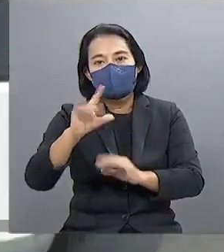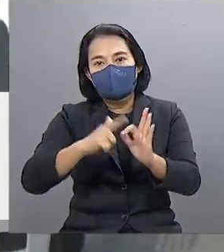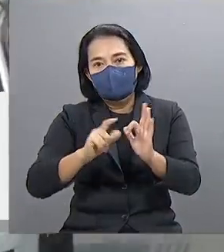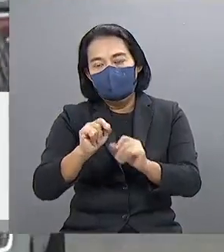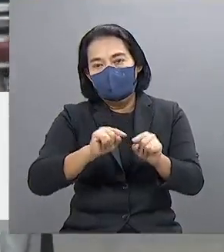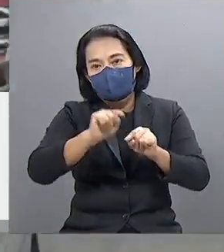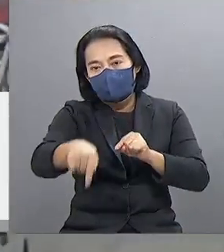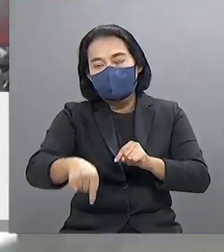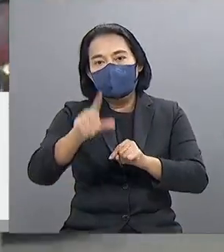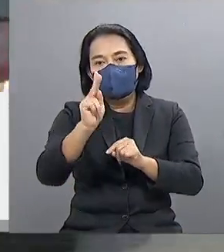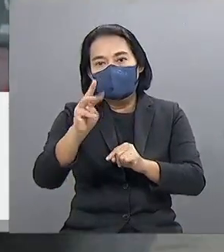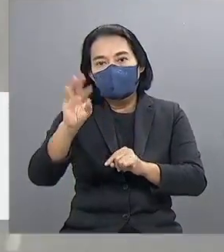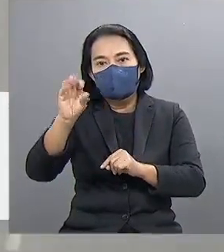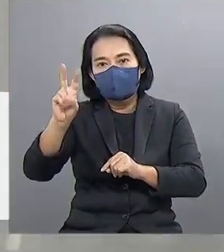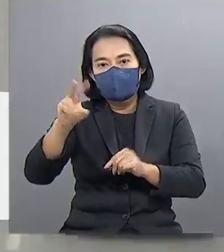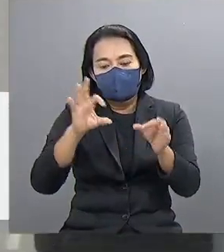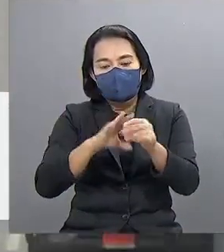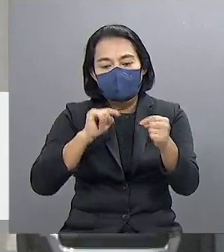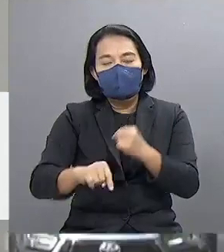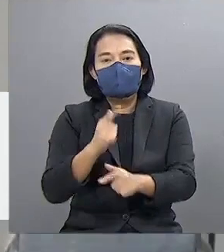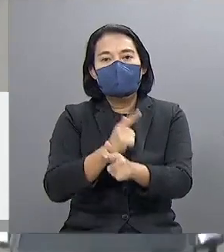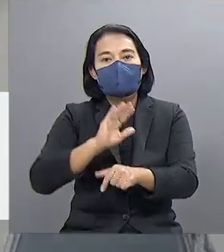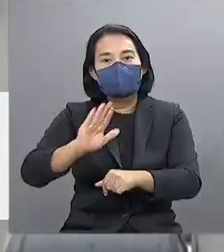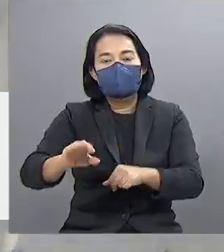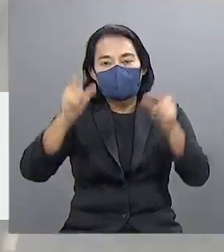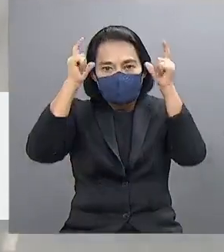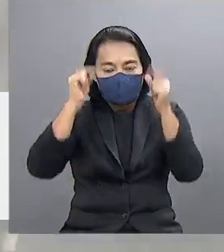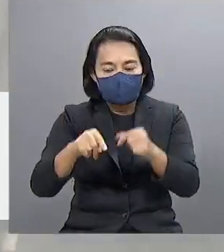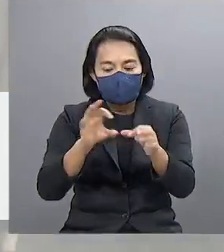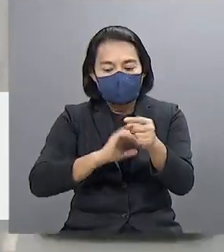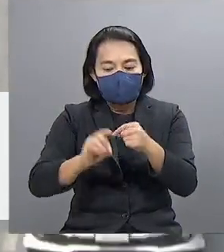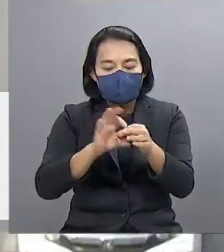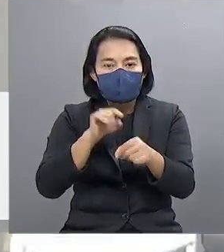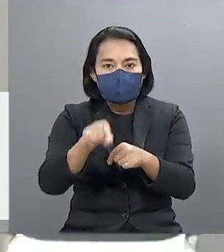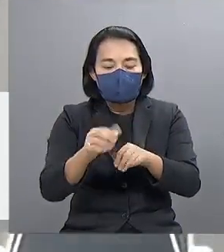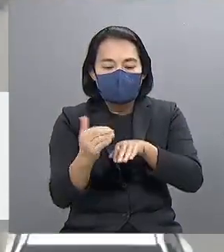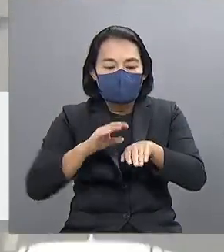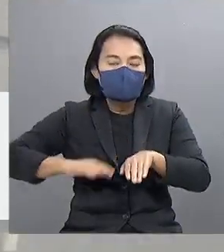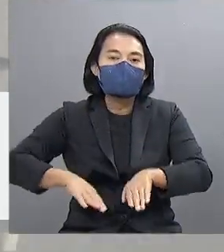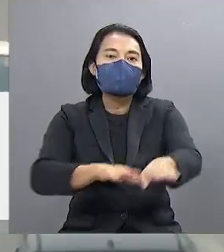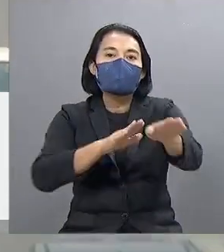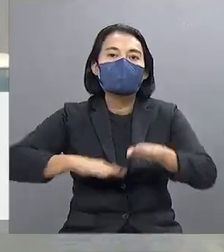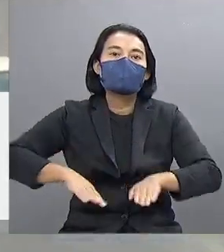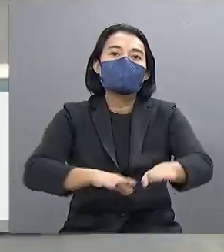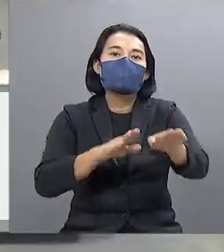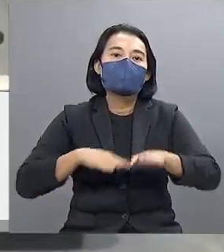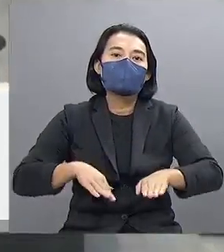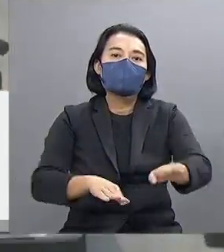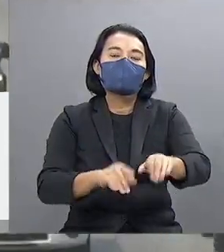รวมระยะทาง5กิโลเมตรเพื่อเร่งระบายรถให้การจราจรคล่องตัวมากขึ้นค่ะเนื่องจากตั้งแต่ช่วงเช้ามีปริมาณร